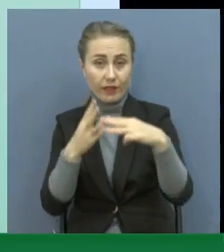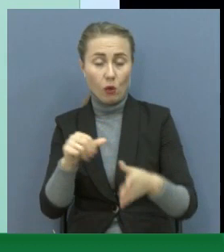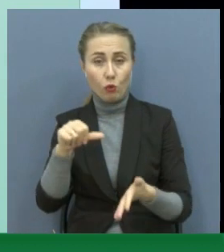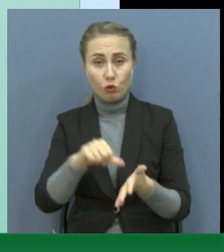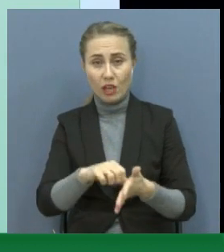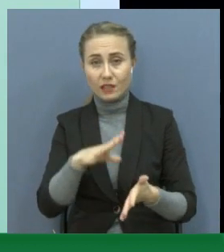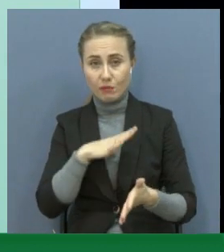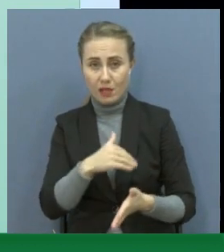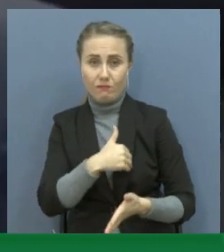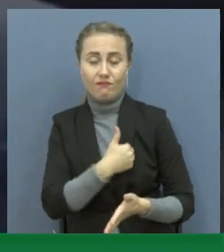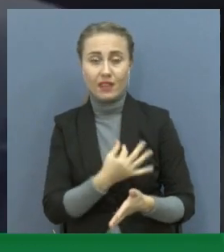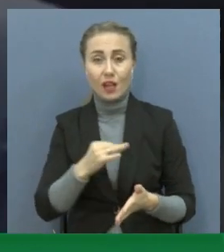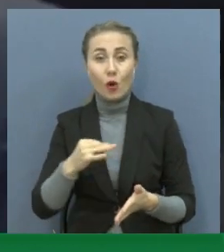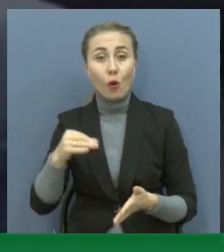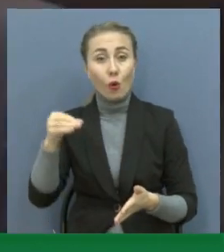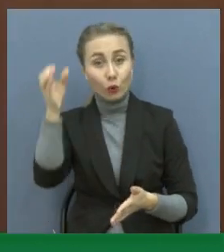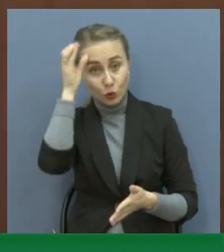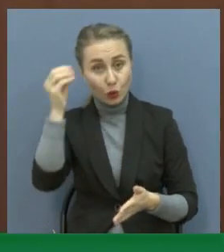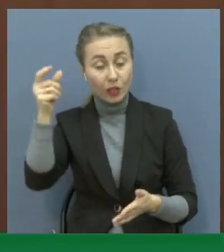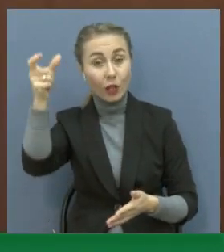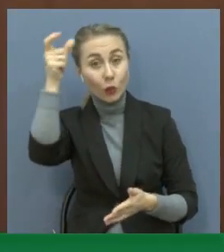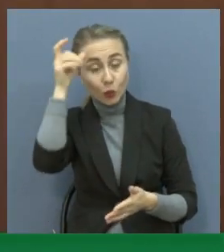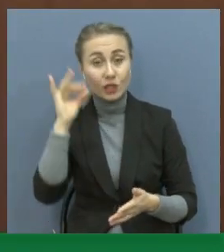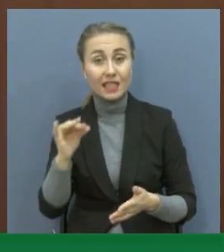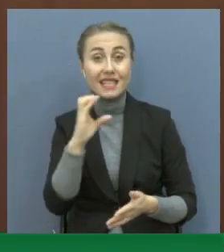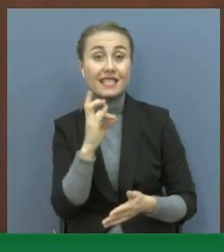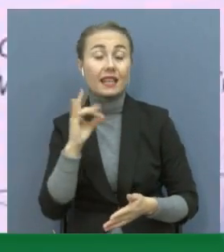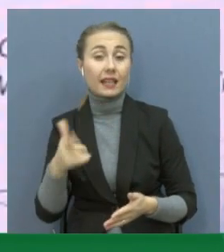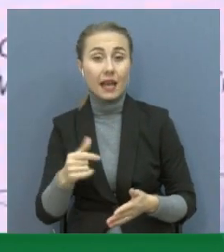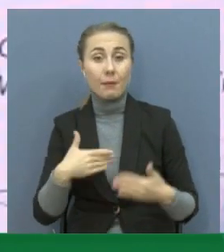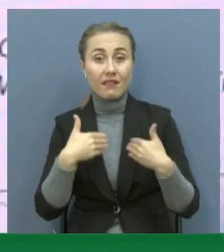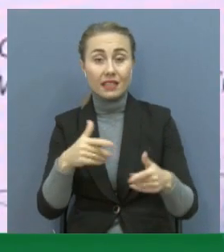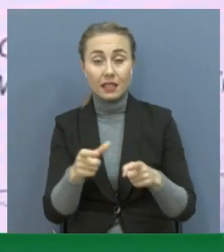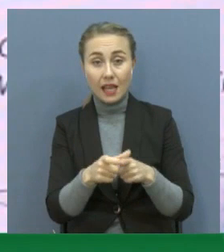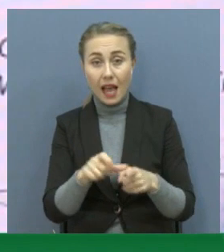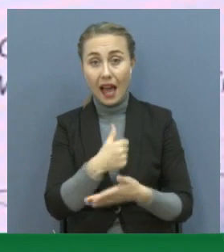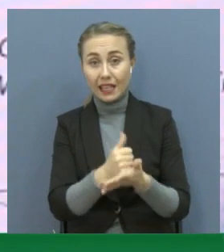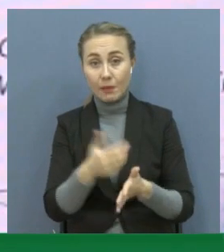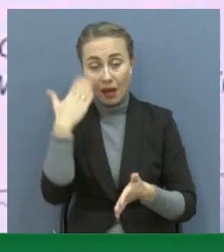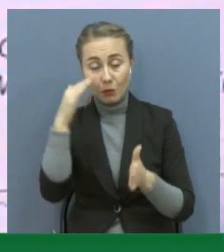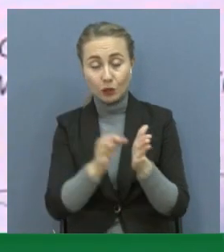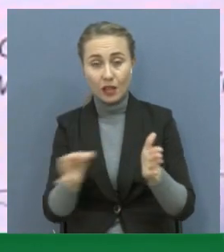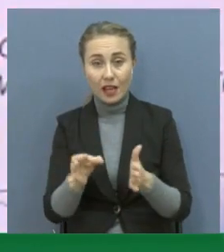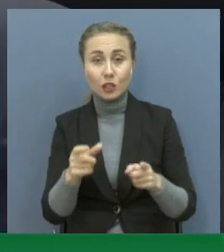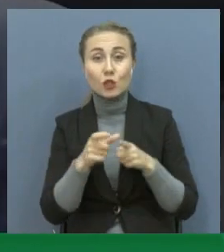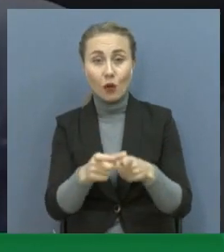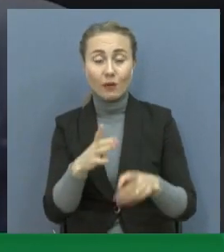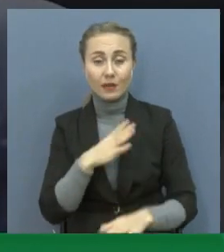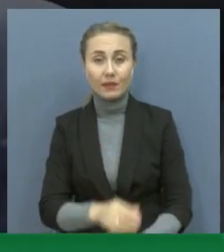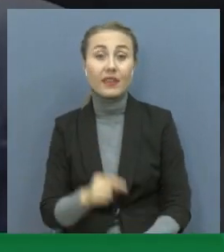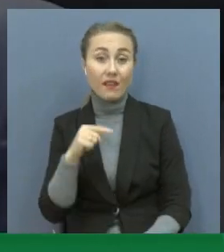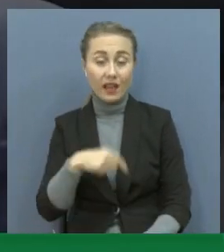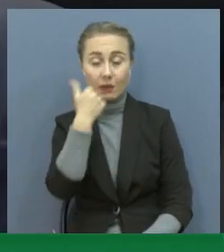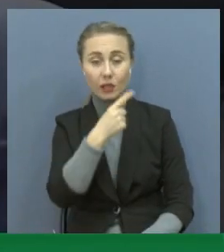охотно отозвались ученые из Турции и стран СНГ. С приветственным словом обратился и аким Акмолинской области Ермек Маржикпаев. В этом